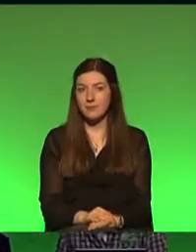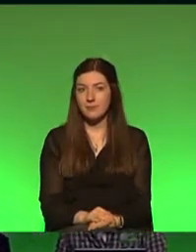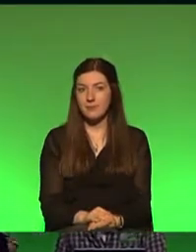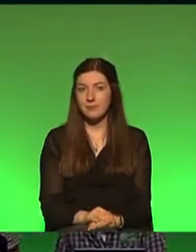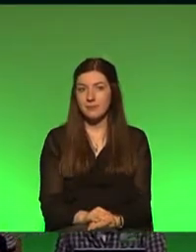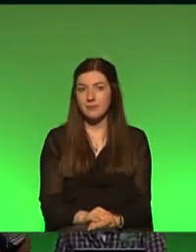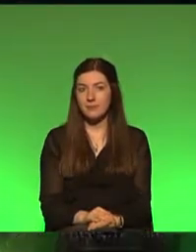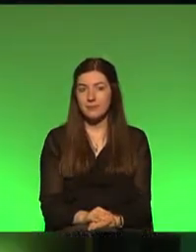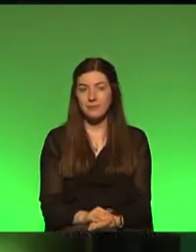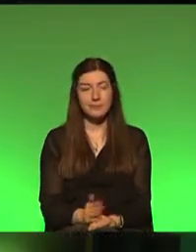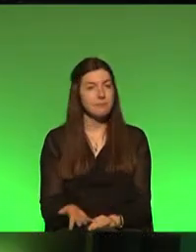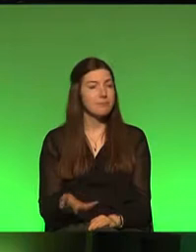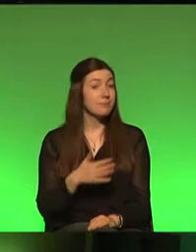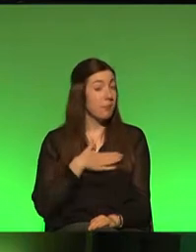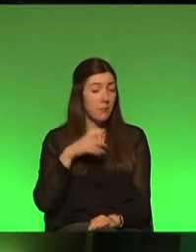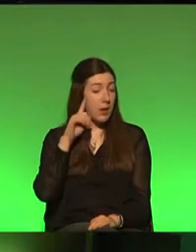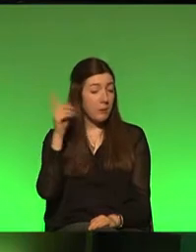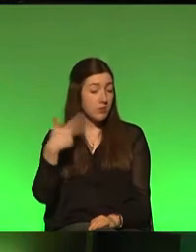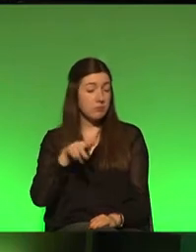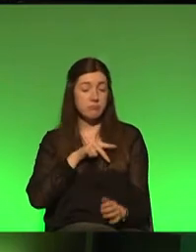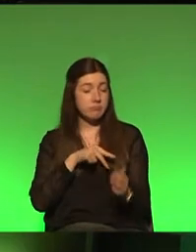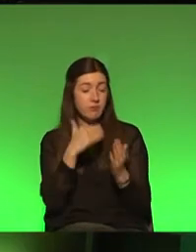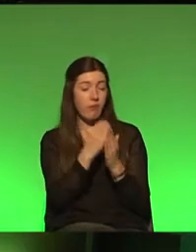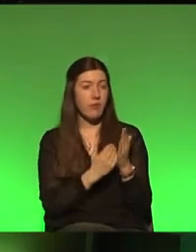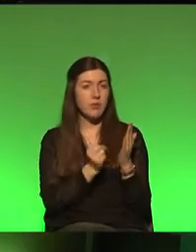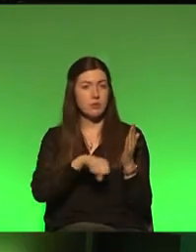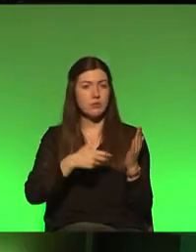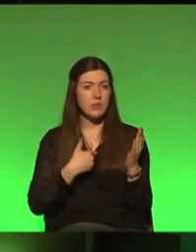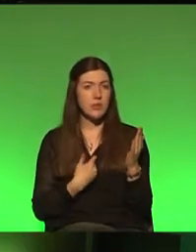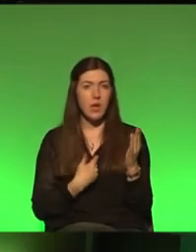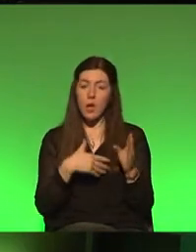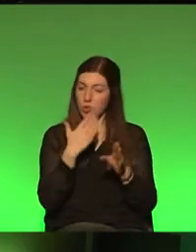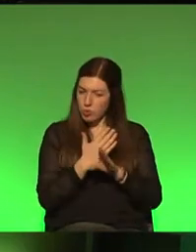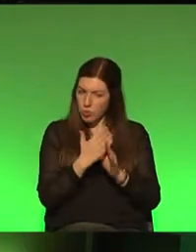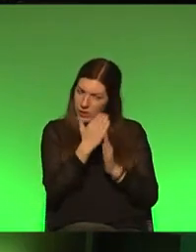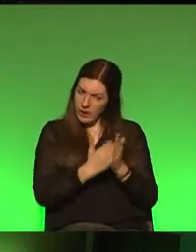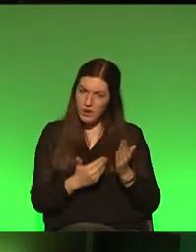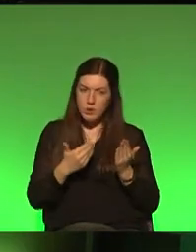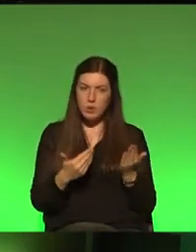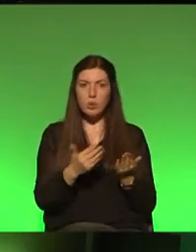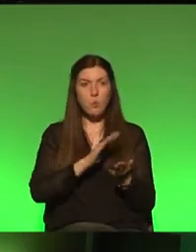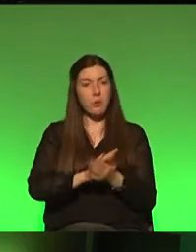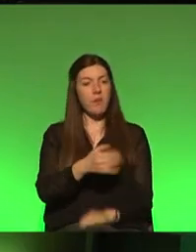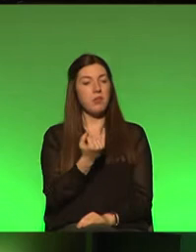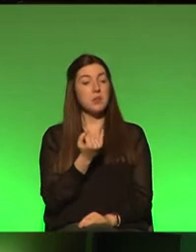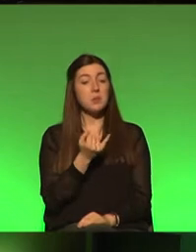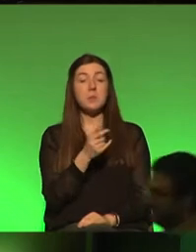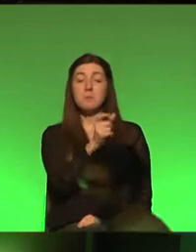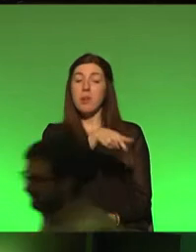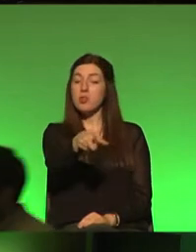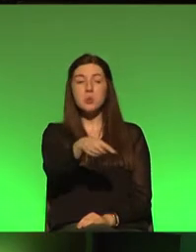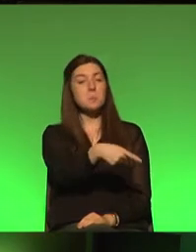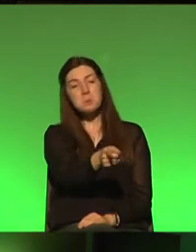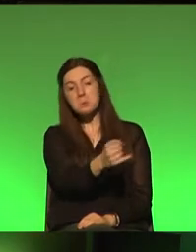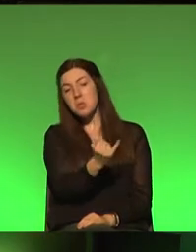Und was aus meiner Sicht wirklich klar verfassungswidrig ist, das ist die Regelung, dass bald Menschen zur bloßen Identitätsfeststellung für